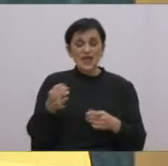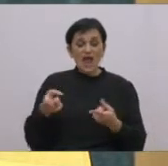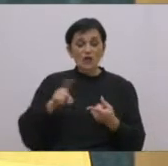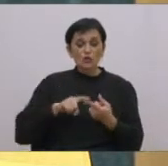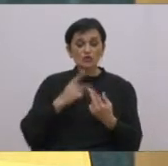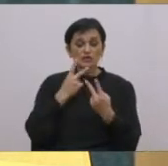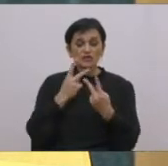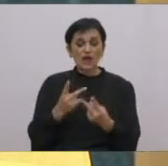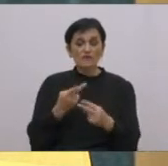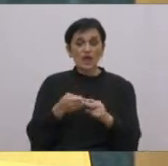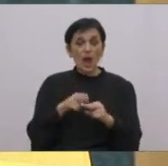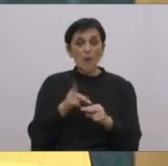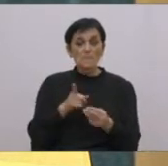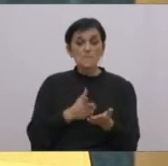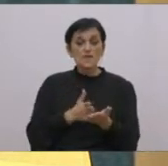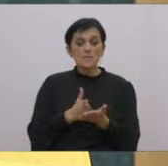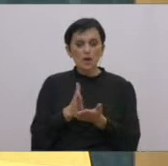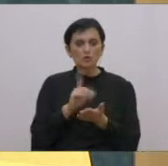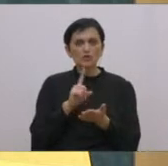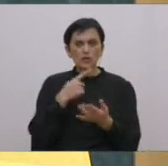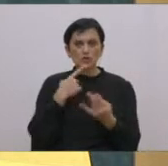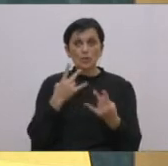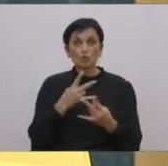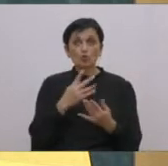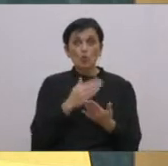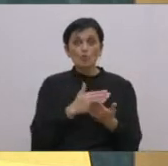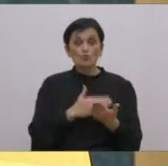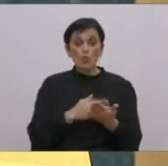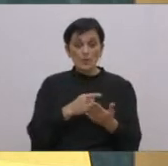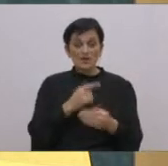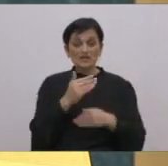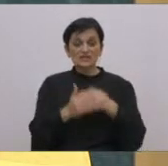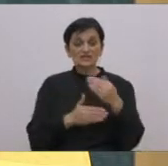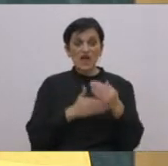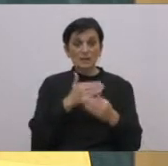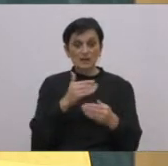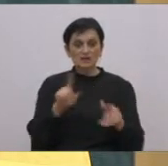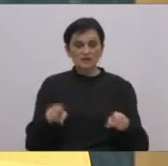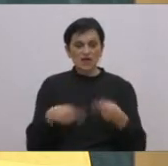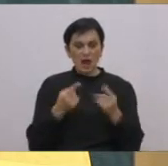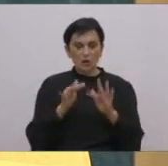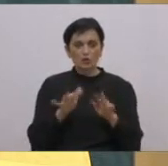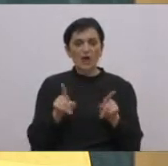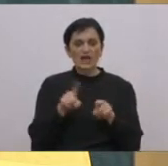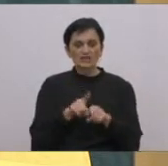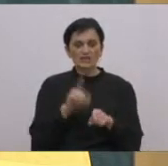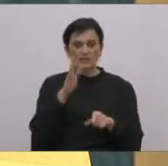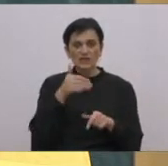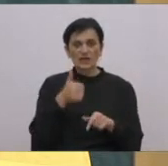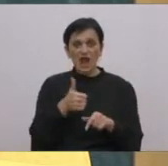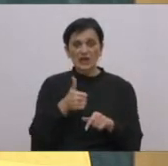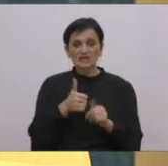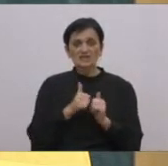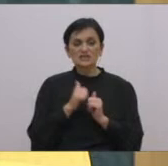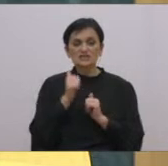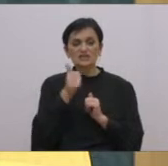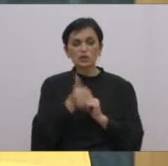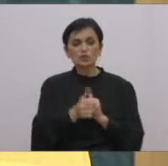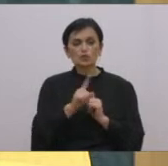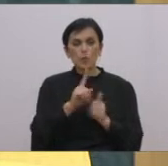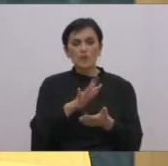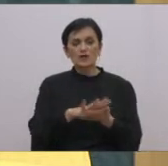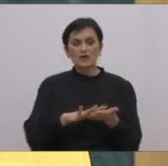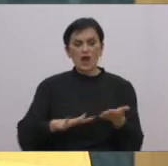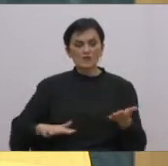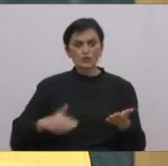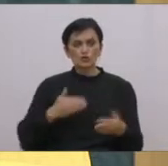და ამ მიმართულებით, რა თქმა უნდა, ამ პროგრამის წარმატებული განხორციელება ასევე იქნება კარგი საწინდარი იმისთვის, რომ გაგრძელოთ